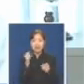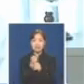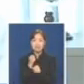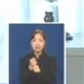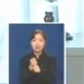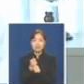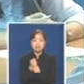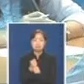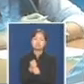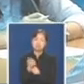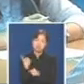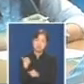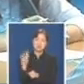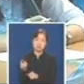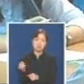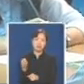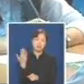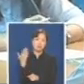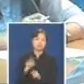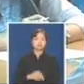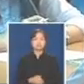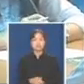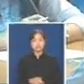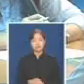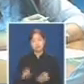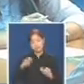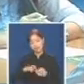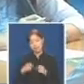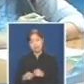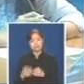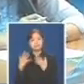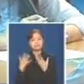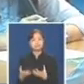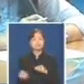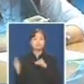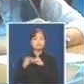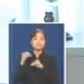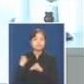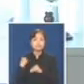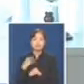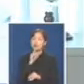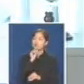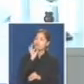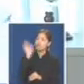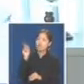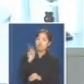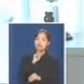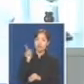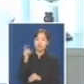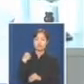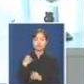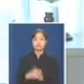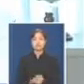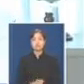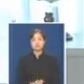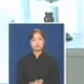อยกว่าที่ควรจะเป็นนะครับทีนี้ก็ตรงนั้นก็ไปสร้างปัญหาใหม่อีกนะครับเพราะว่าบางทีก็มีการไปฟ้องร้องกัน ใช่นี่เป็นประเด็นที่